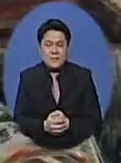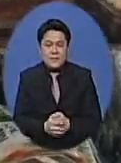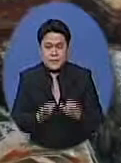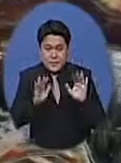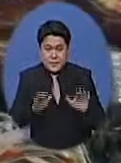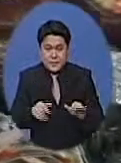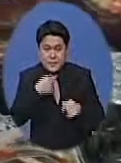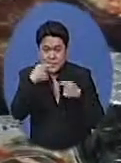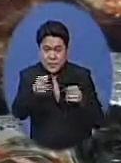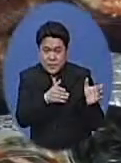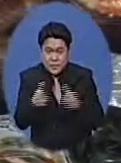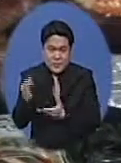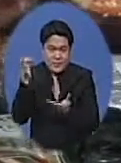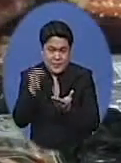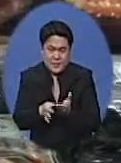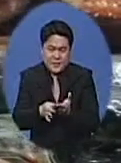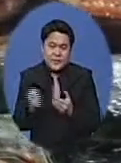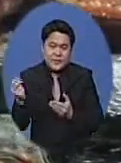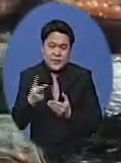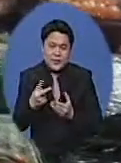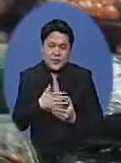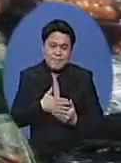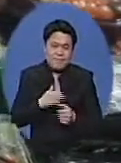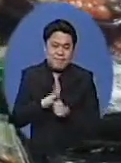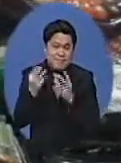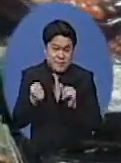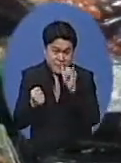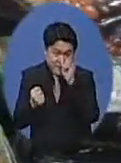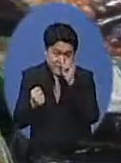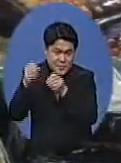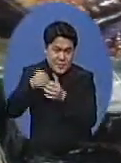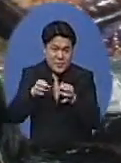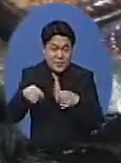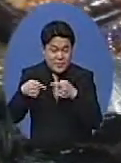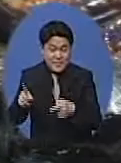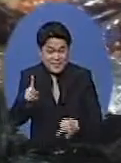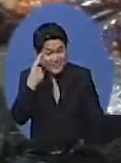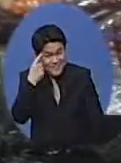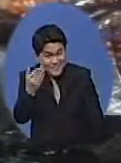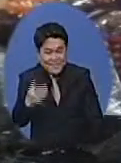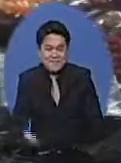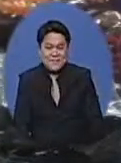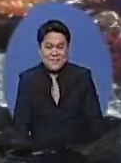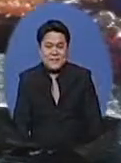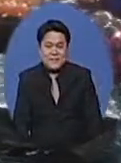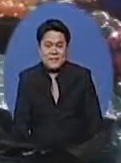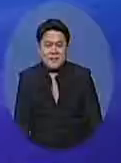이번 설 준비는 저렴하고 정감 넘치는 전통시장을 이용해보는 건 어떨까요?